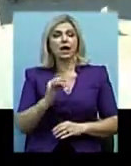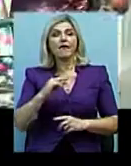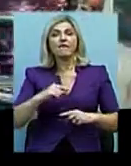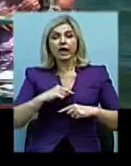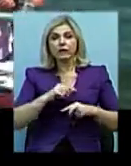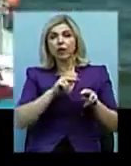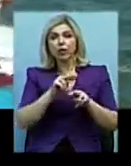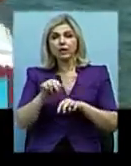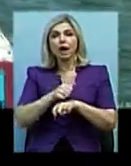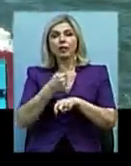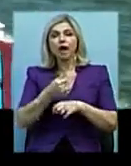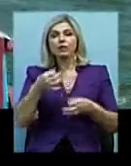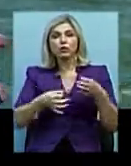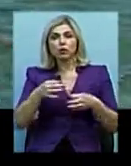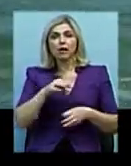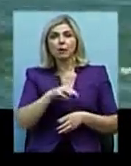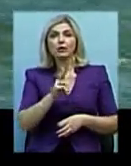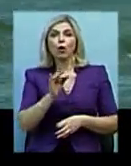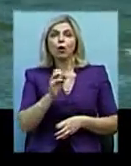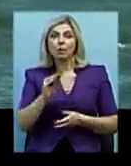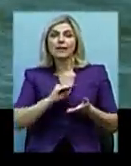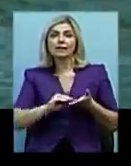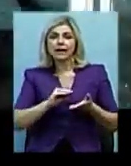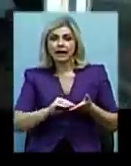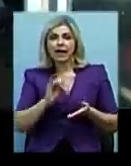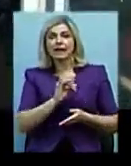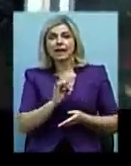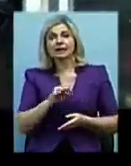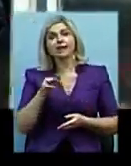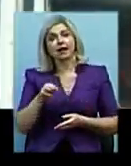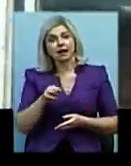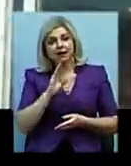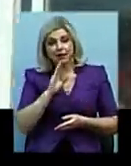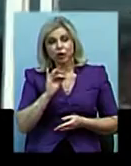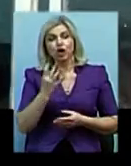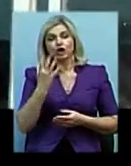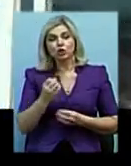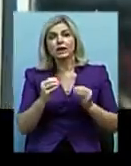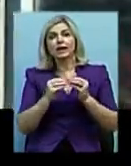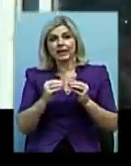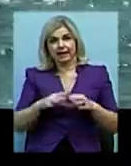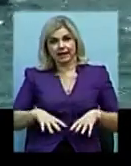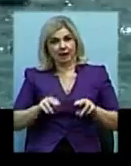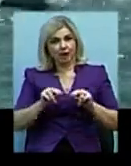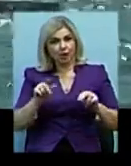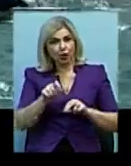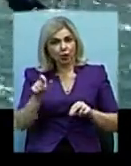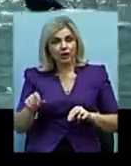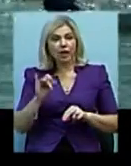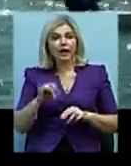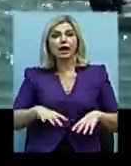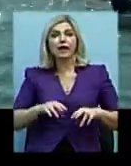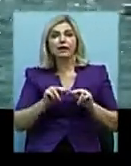контролюють головний суддя Максим Короб, секретар змагань Інеса Тараненко та ще 10 тренерів. Тренер Андрій